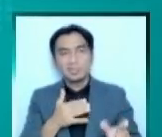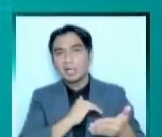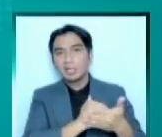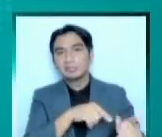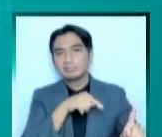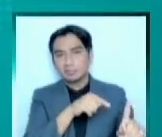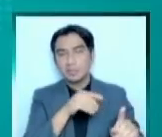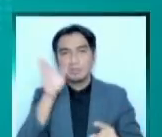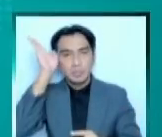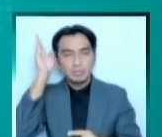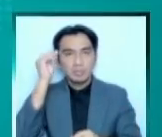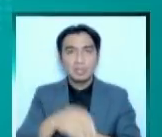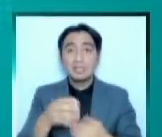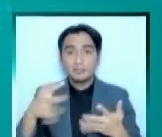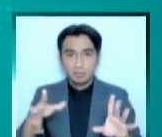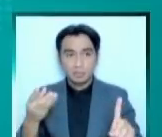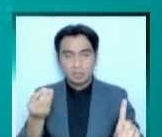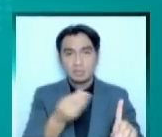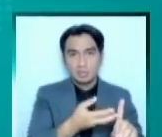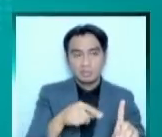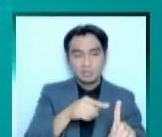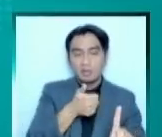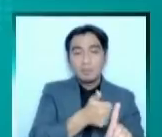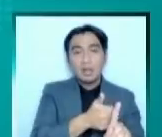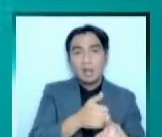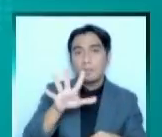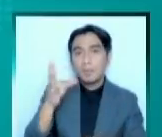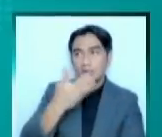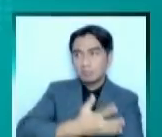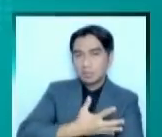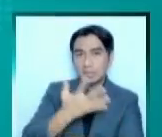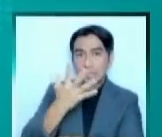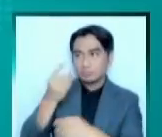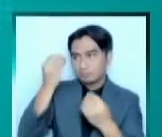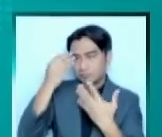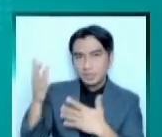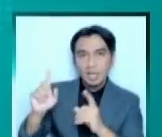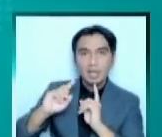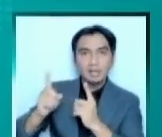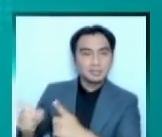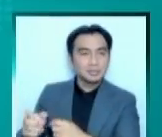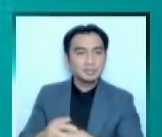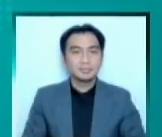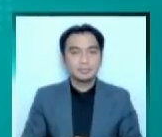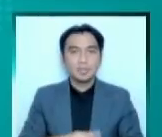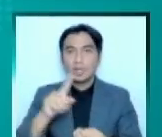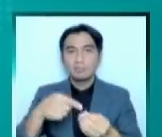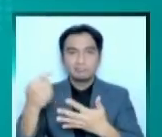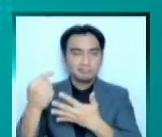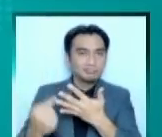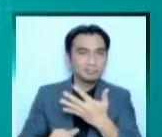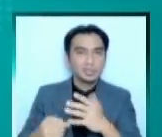na raw ito ni Marcos, meron siya 5 para sagutin ang bawat isa. Ang preliminary conference daw ng mga kaso ay sa